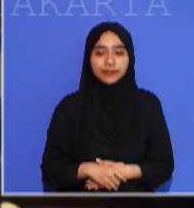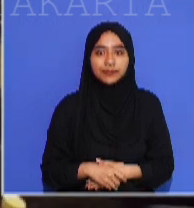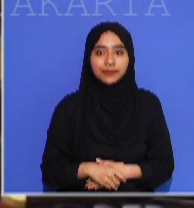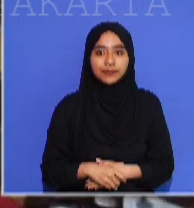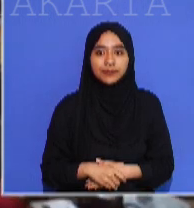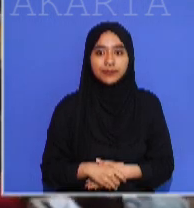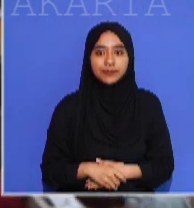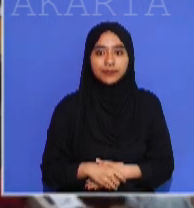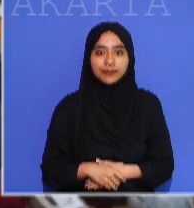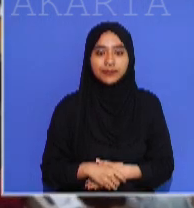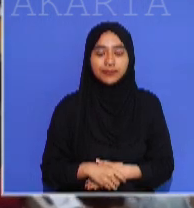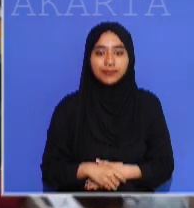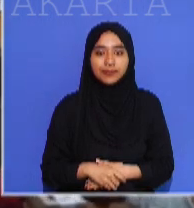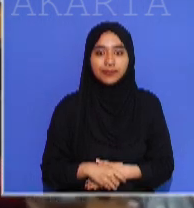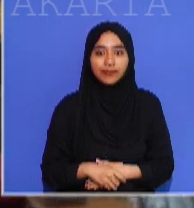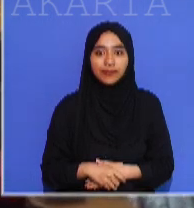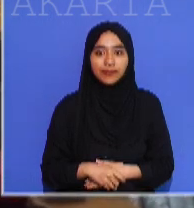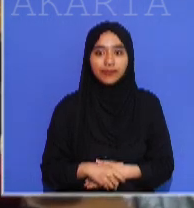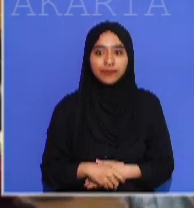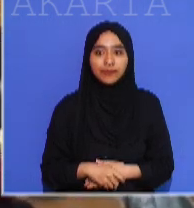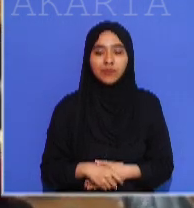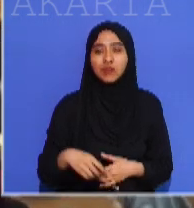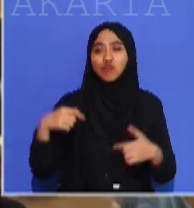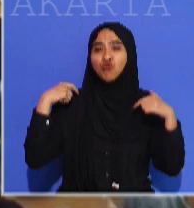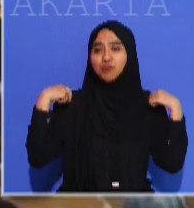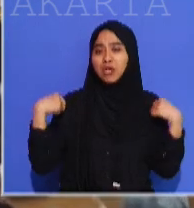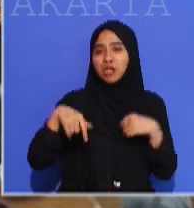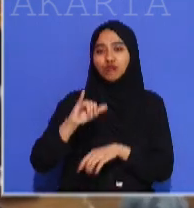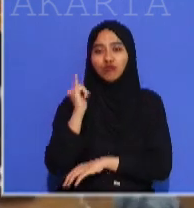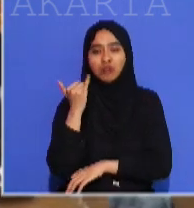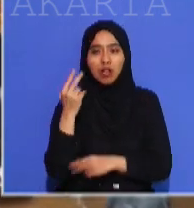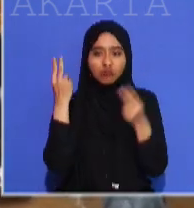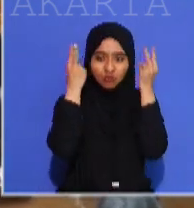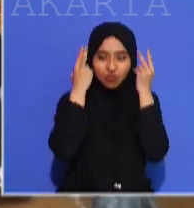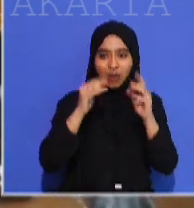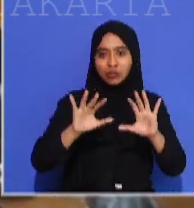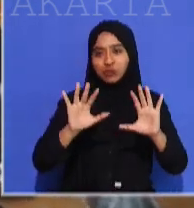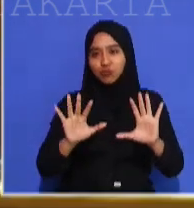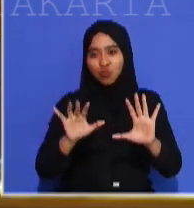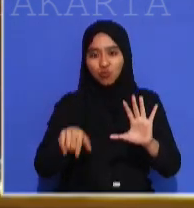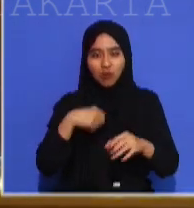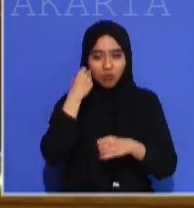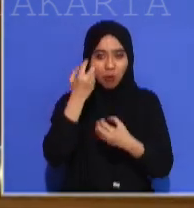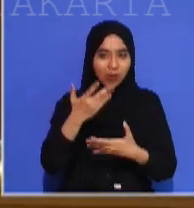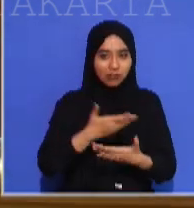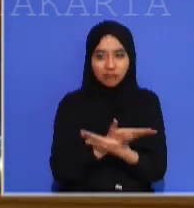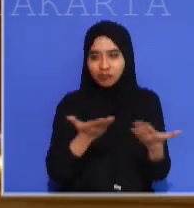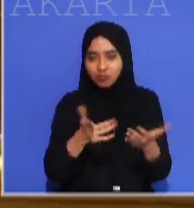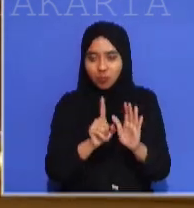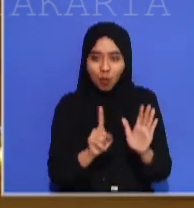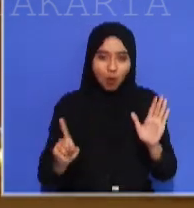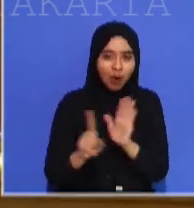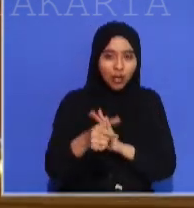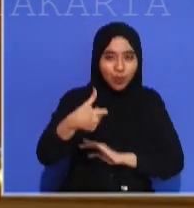Yogyakarta. Sementara itu, Gubernur DIY Sri Sultan Hamengkubuwono X mengingatkan pimpinan DPRD DIY yang baru dapat